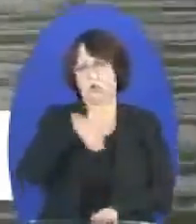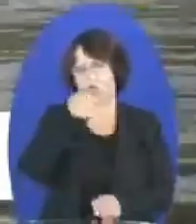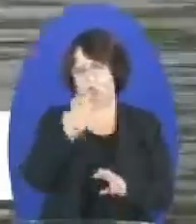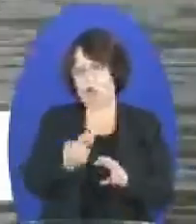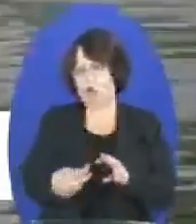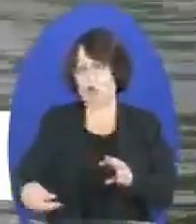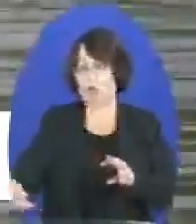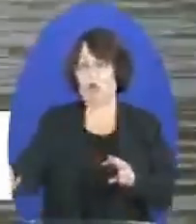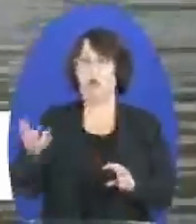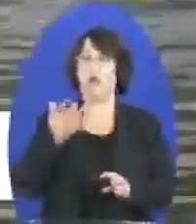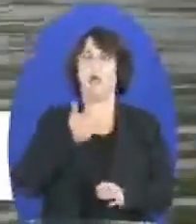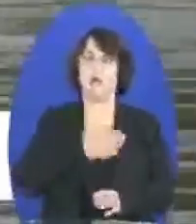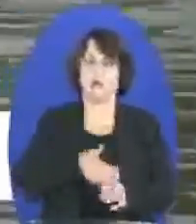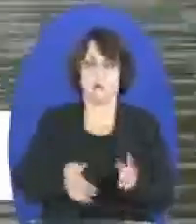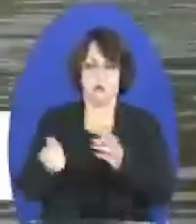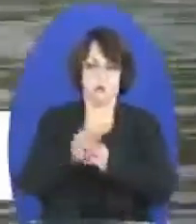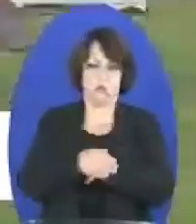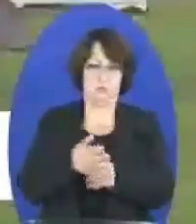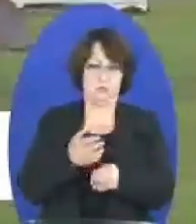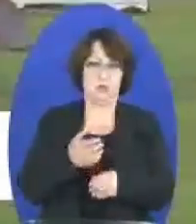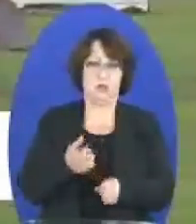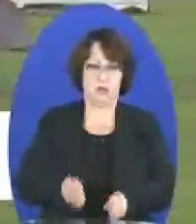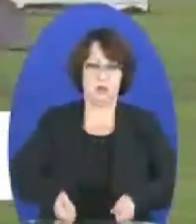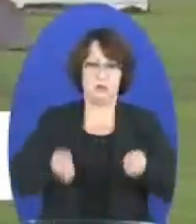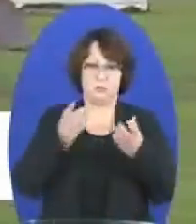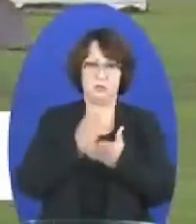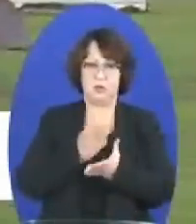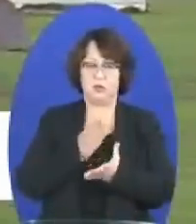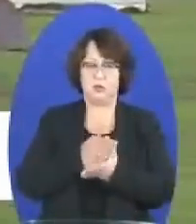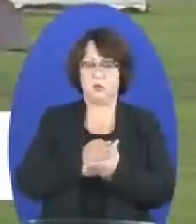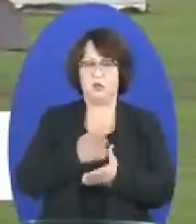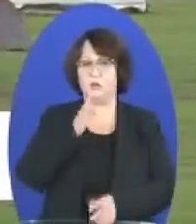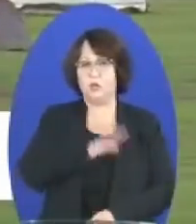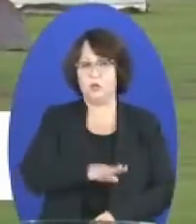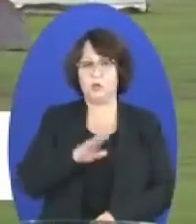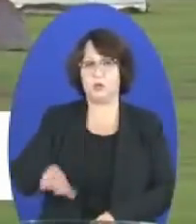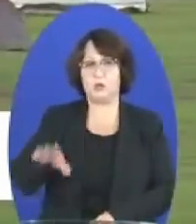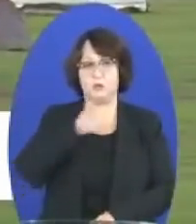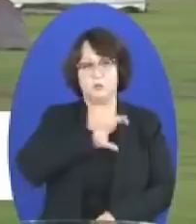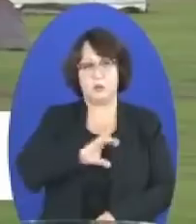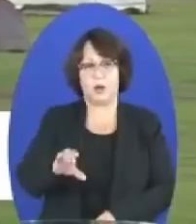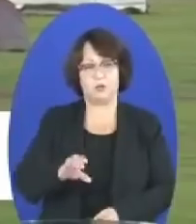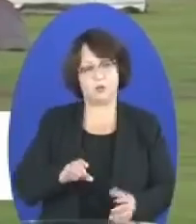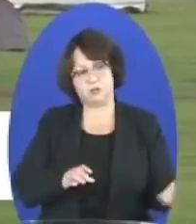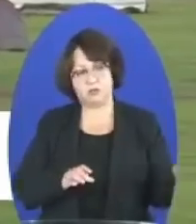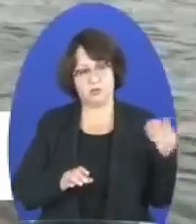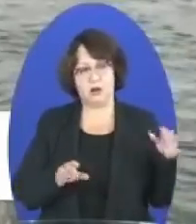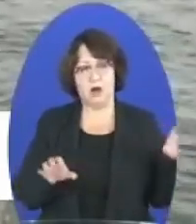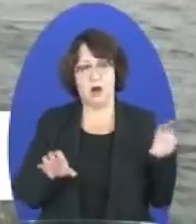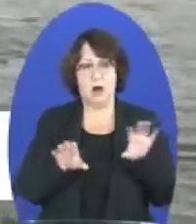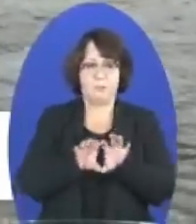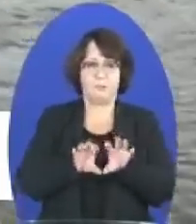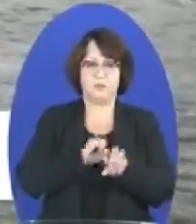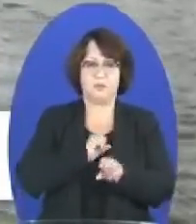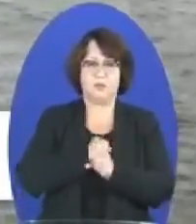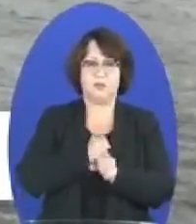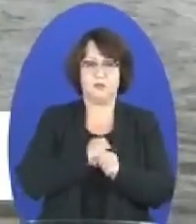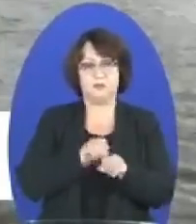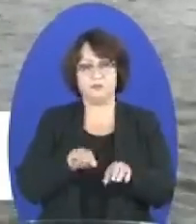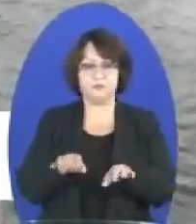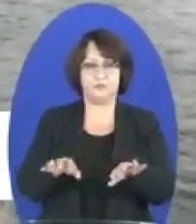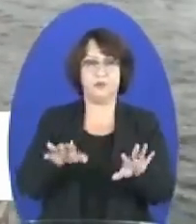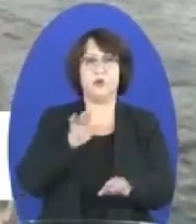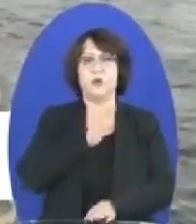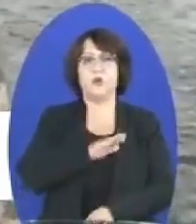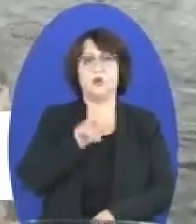одоо зүйл байгаа учраас бол энэ жилээс бүр хүүхдийн байгууллагыг хамтдаа ажилуулж байна. За энэ жилийн хувьд